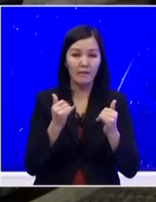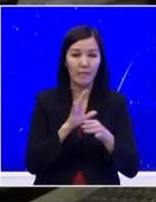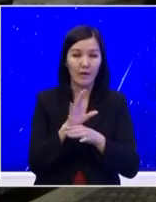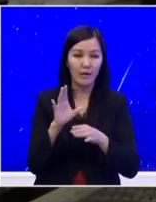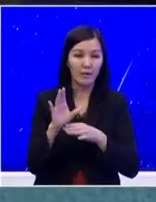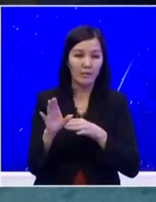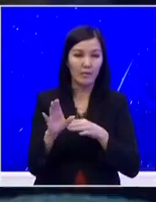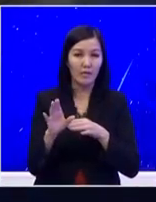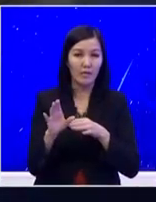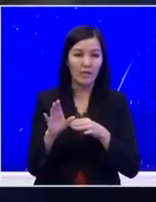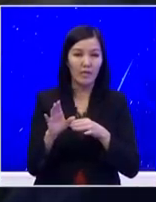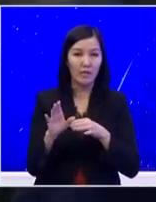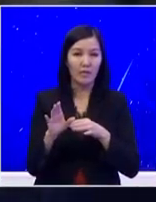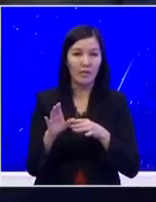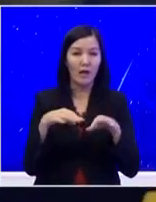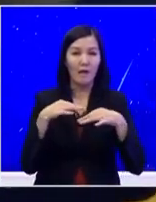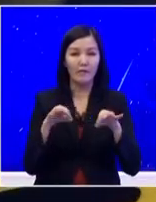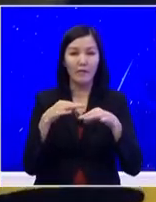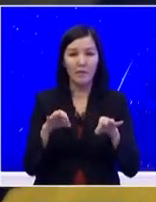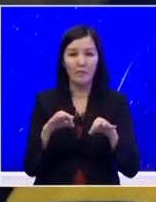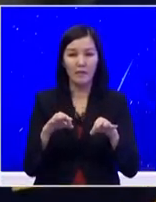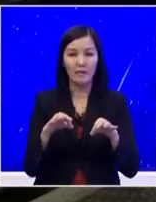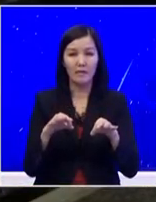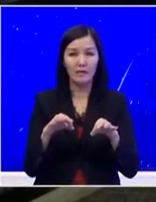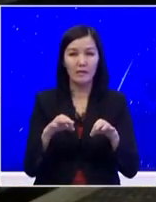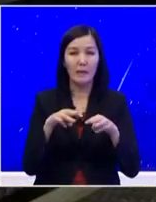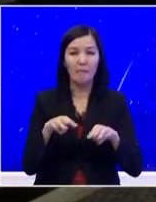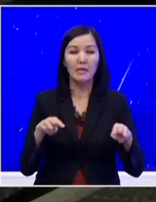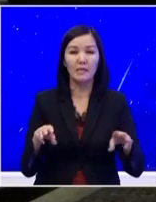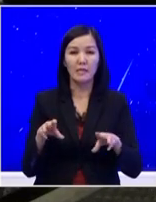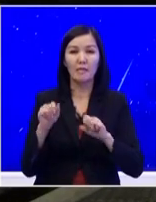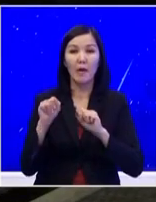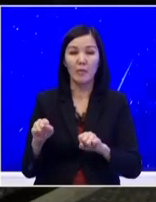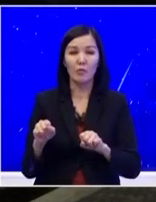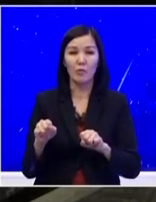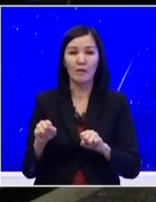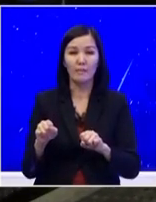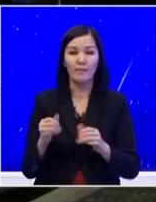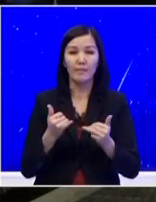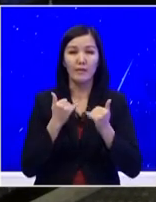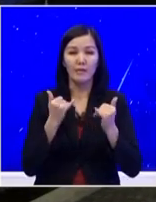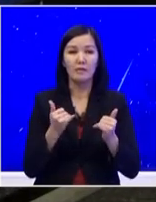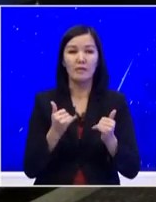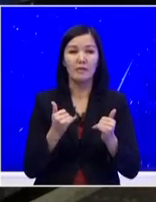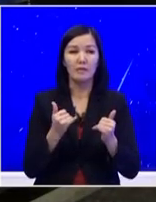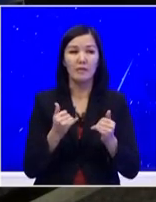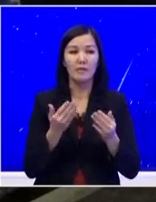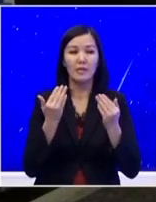для автомобильной промышленности, Министерства обороны. В данный момент еще